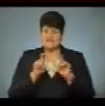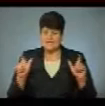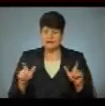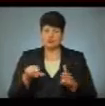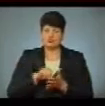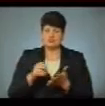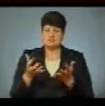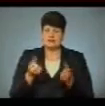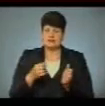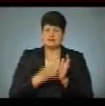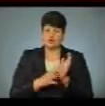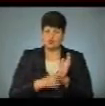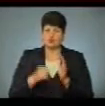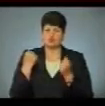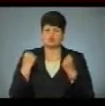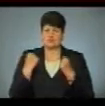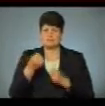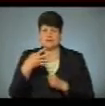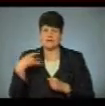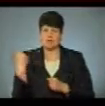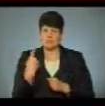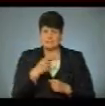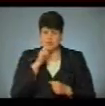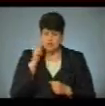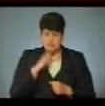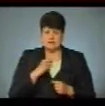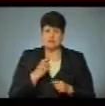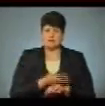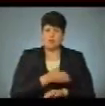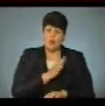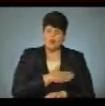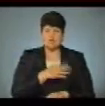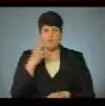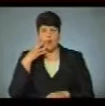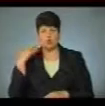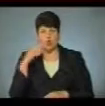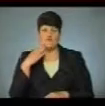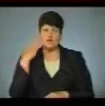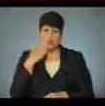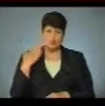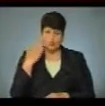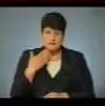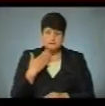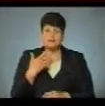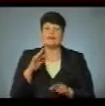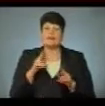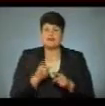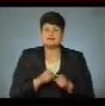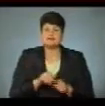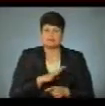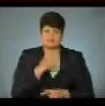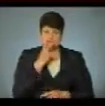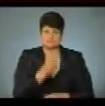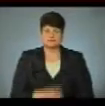взяли 90 спортсменів з 15 областей України, а також з Польщі, Молдови і Румунії. Як це було, бачила